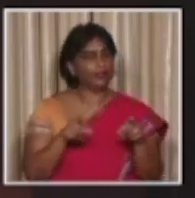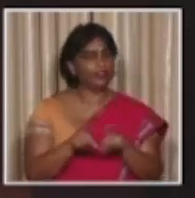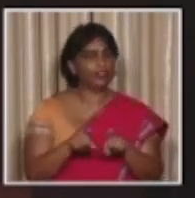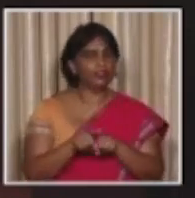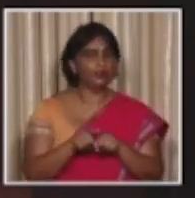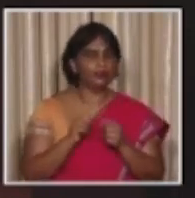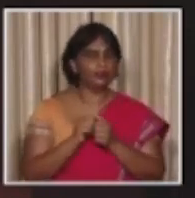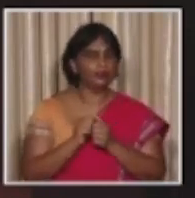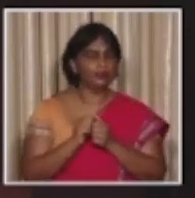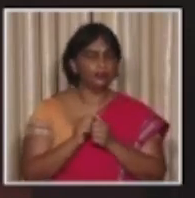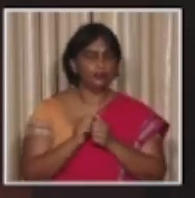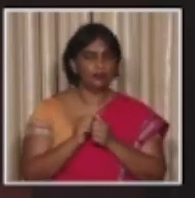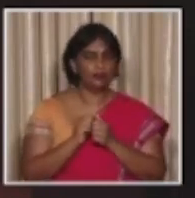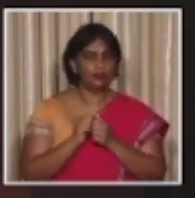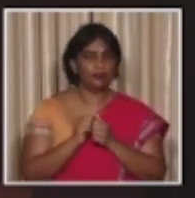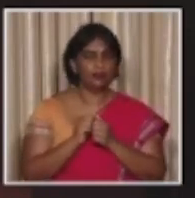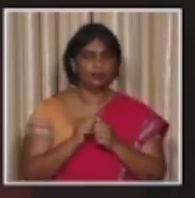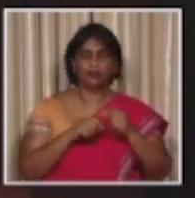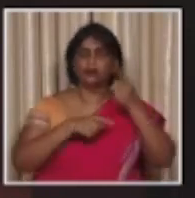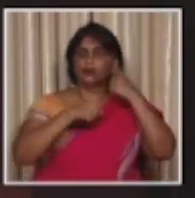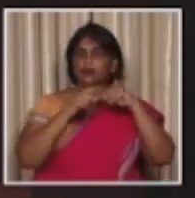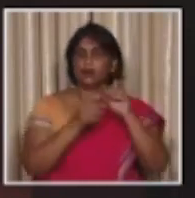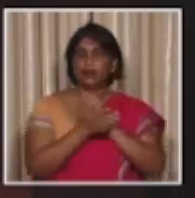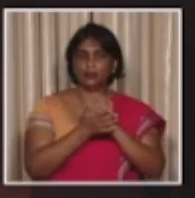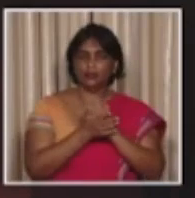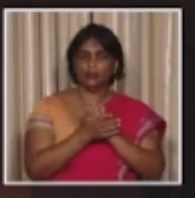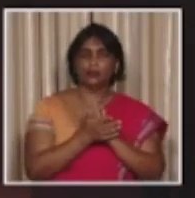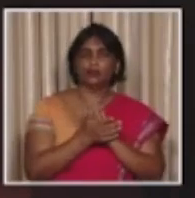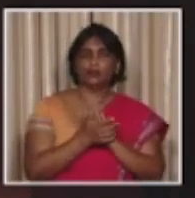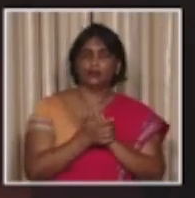මහබෙරියතැන්න කරඳගොල්ල හාරගම